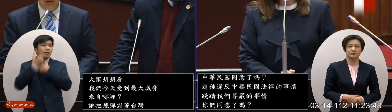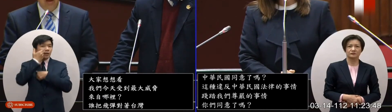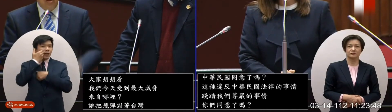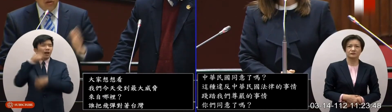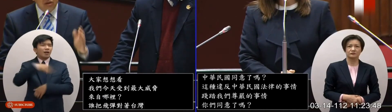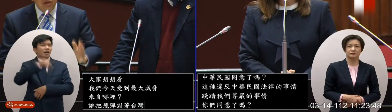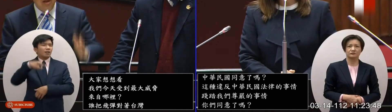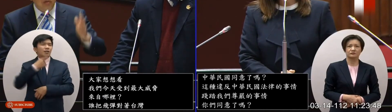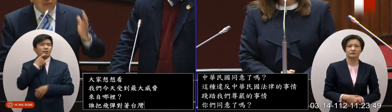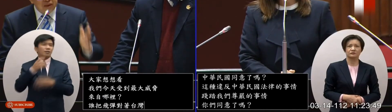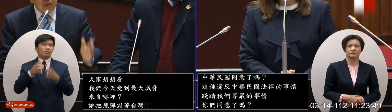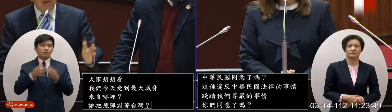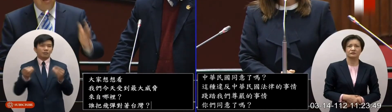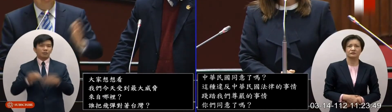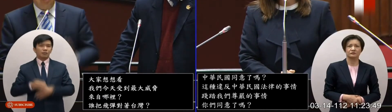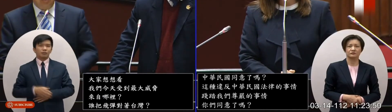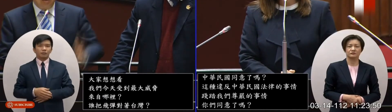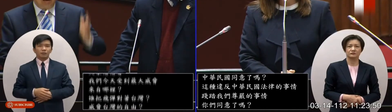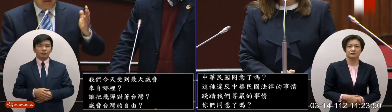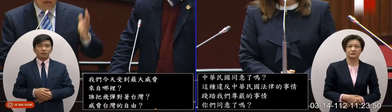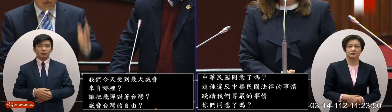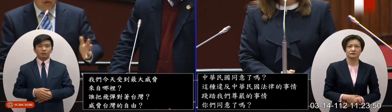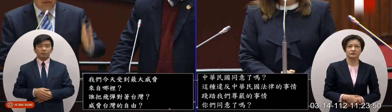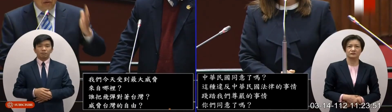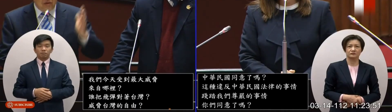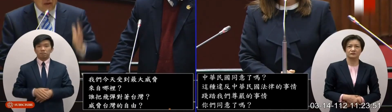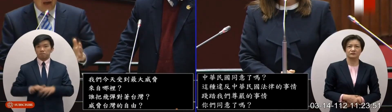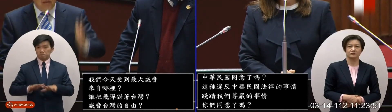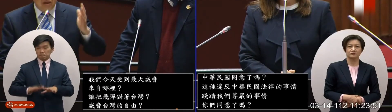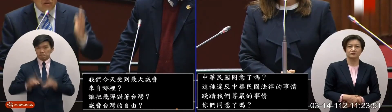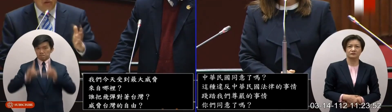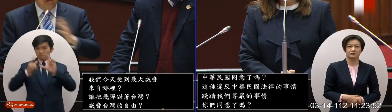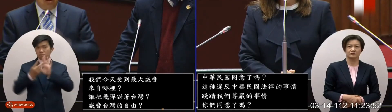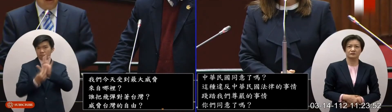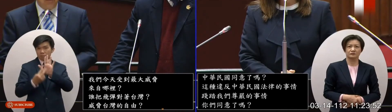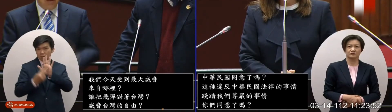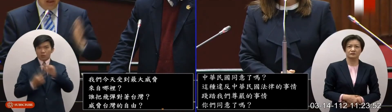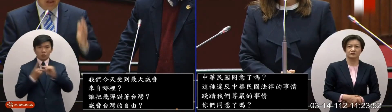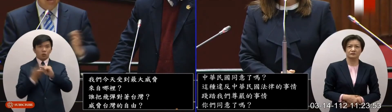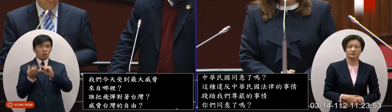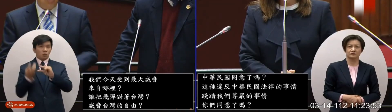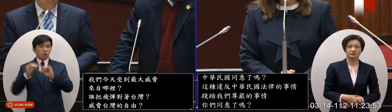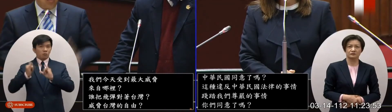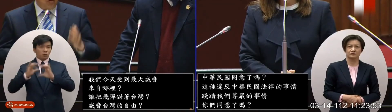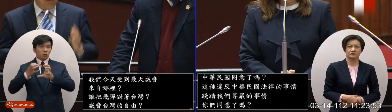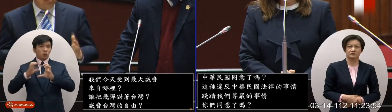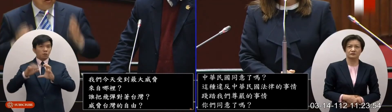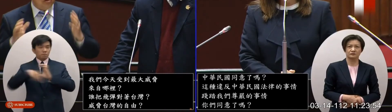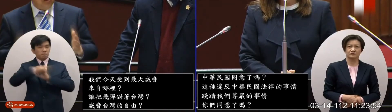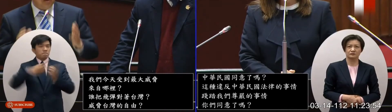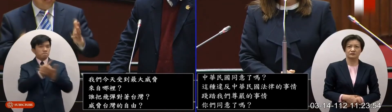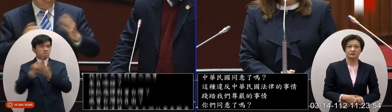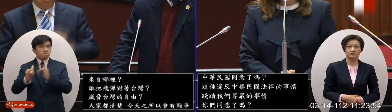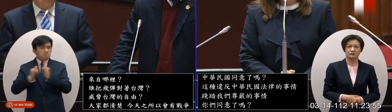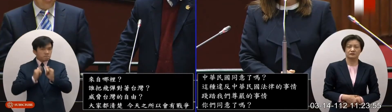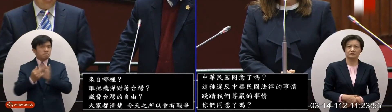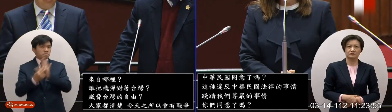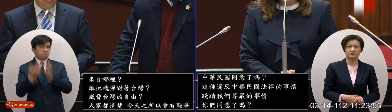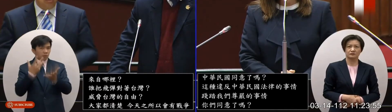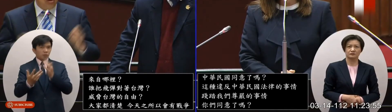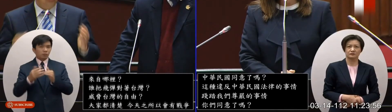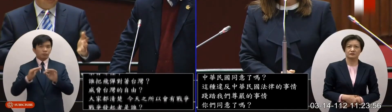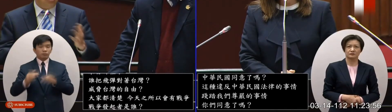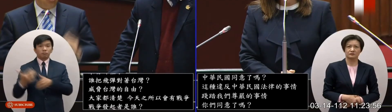怀疑。所以今天我们一定要让中华民国台湾所有的人民意识到，我们所受到最大的威